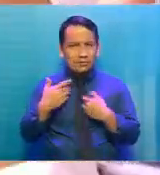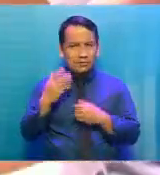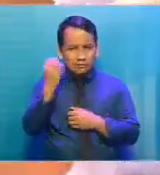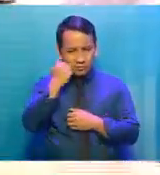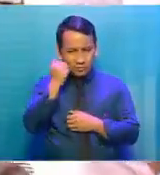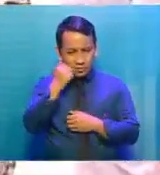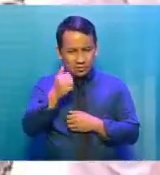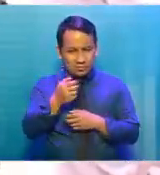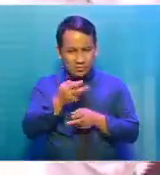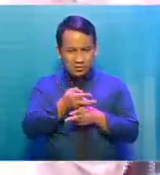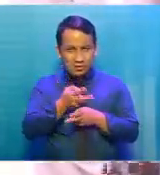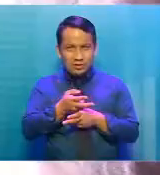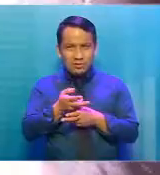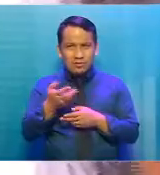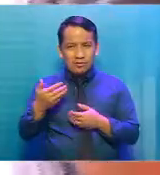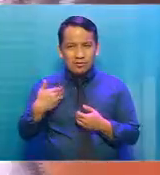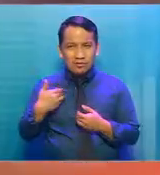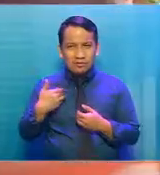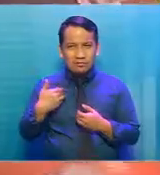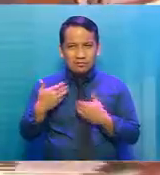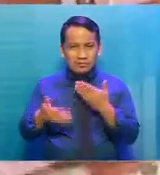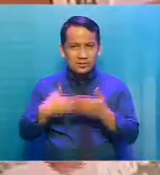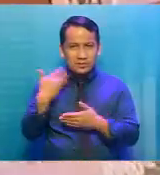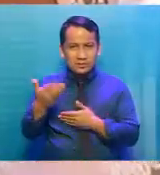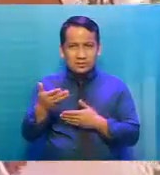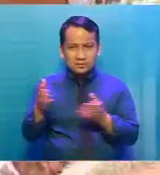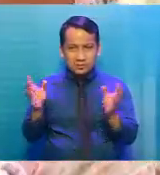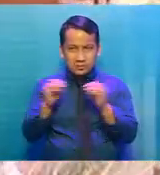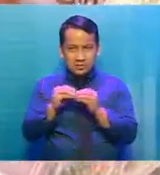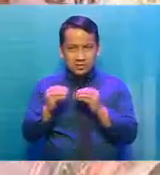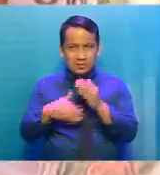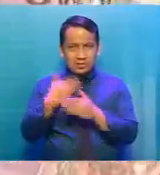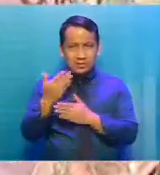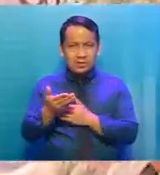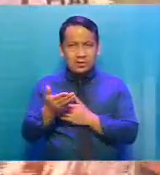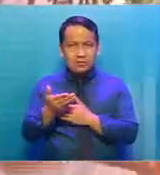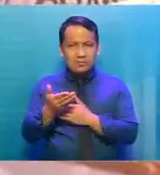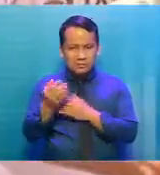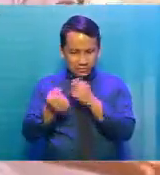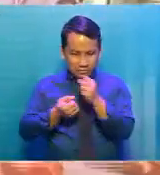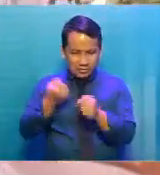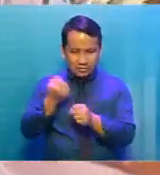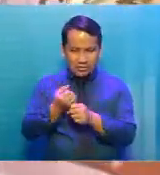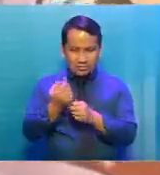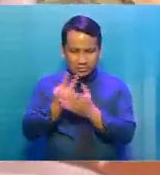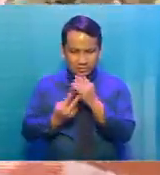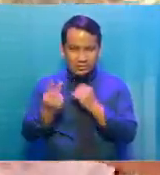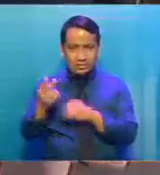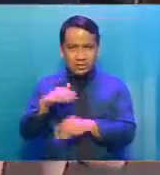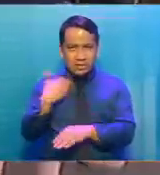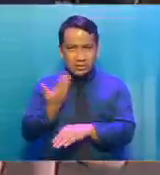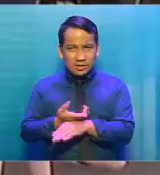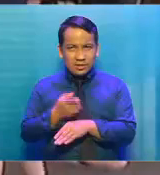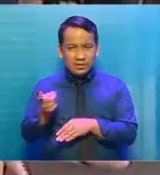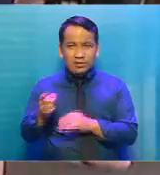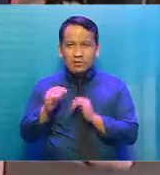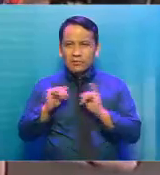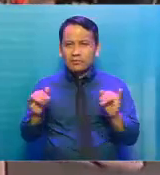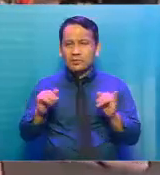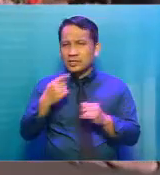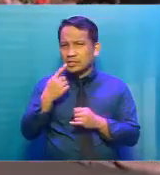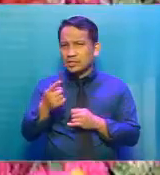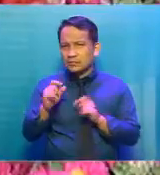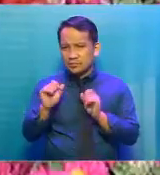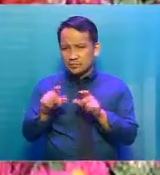pag naliligawan mo lang, tsaka mo lang bibigyan ng mga bulaklak, di ba? So kahit mag-asawa na, kahit may anak na. Sabi ng